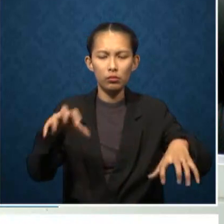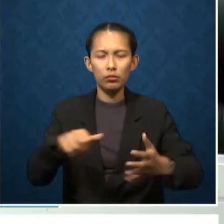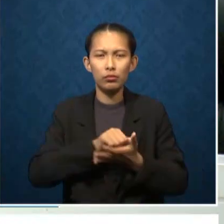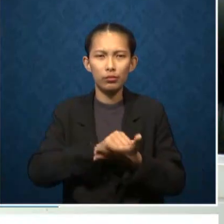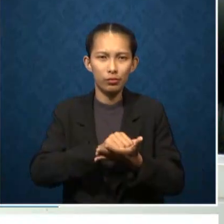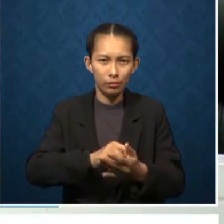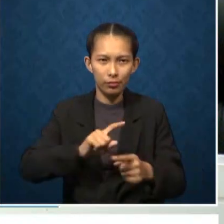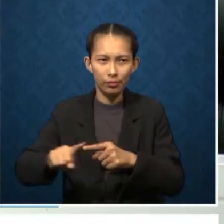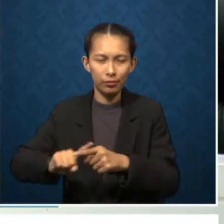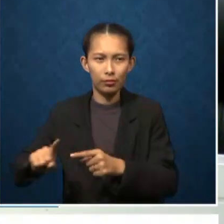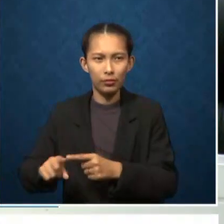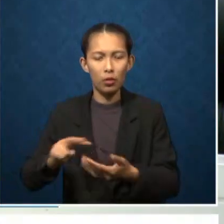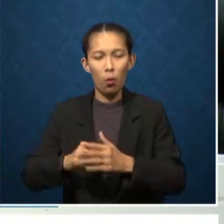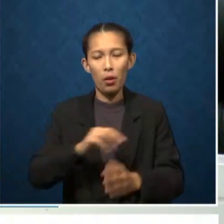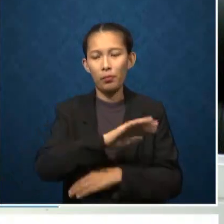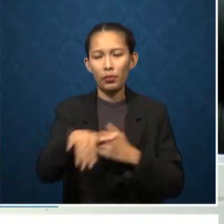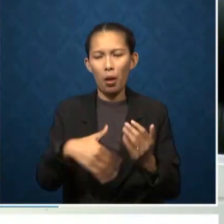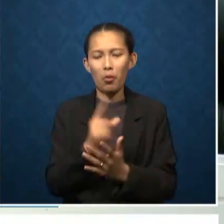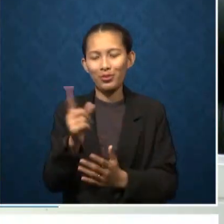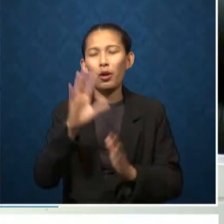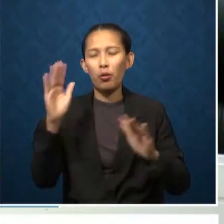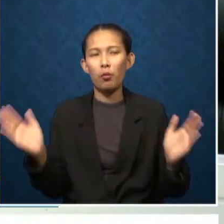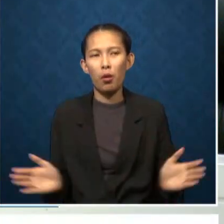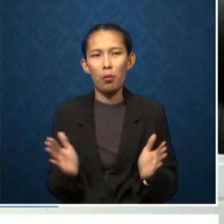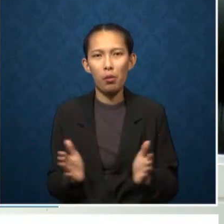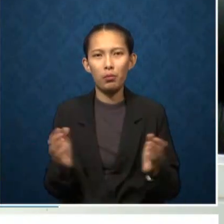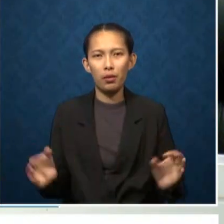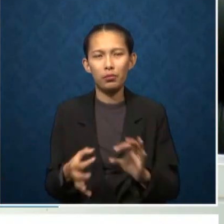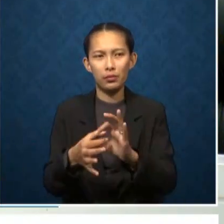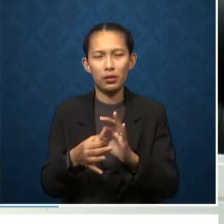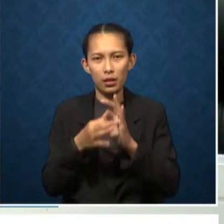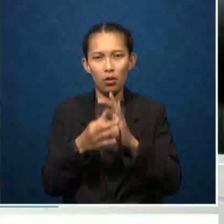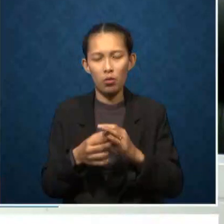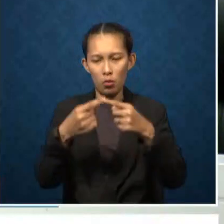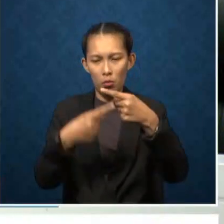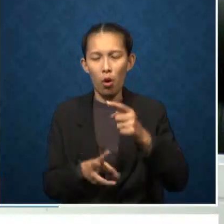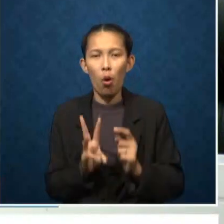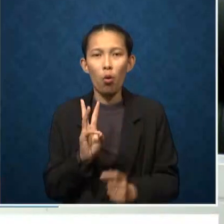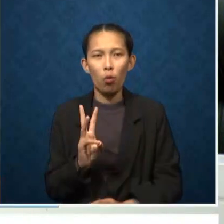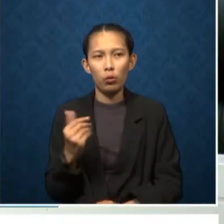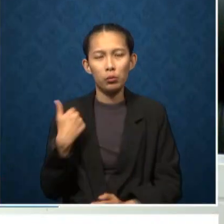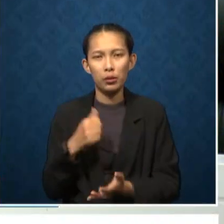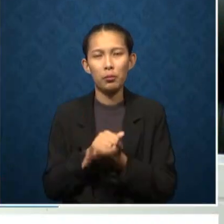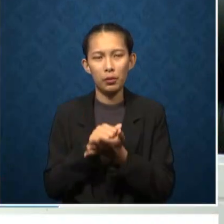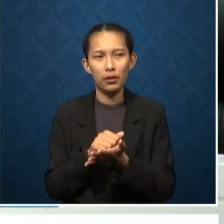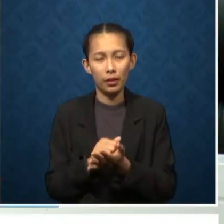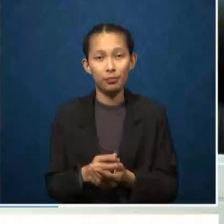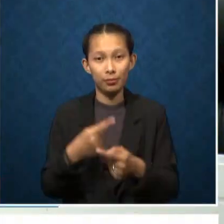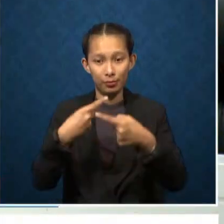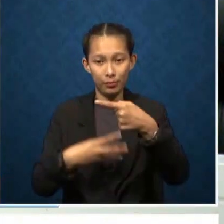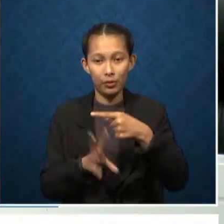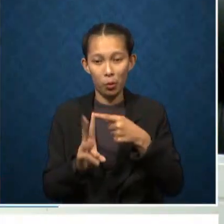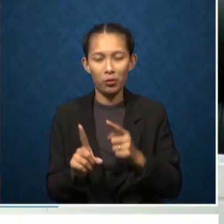ะทั้งหมดนี้มาจากผลการขับเคลื่อนที่สำคัญอยู่ใน6เรื่องด้วยกันในเรื่องของการบริการภาครัฐนะคะประเด็นแรกคือเรื่องของการ